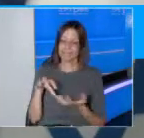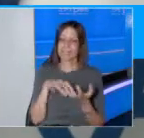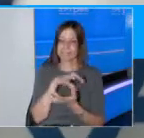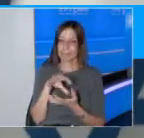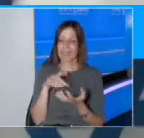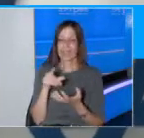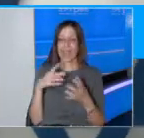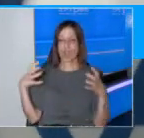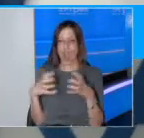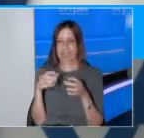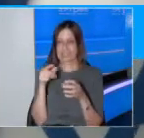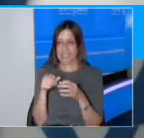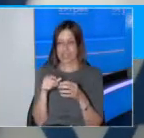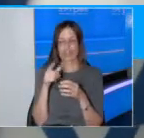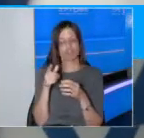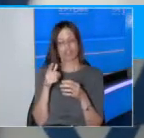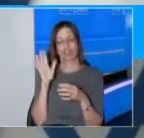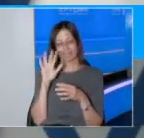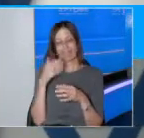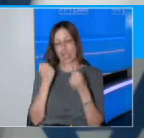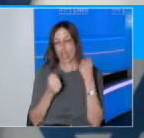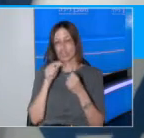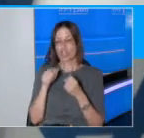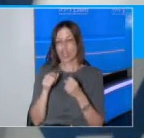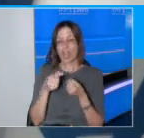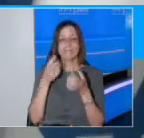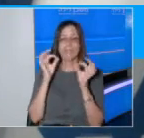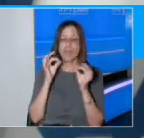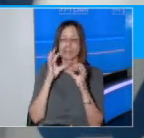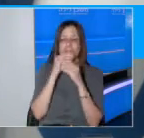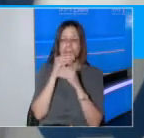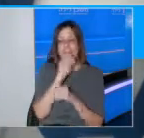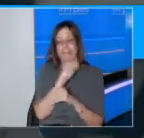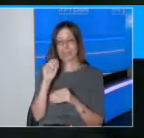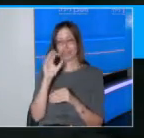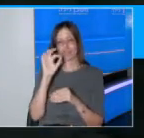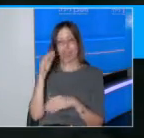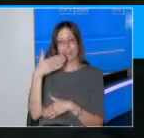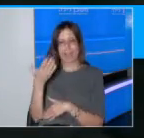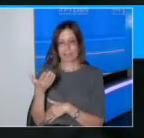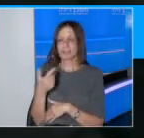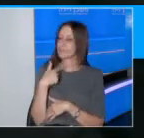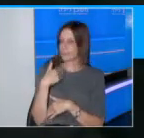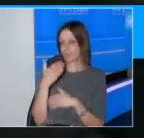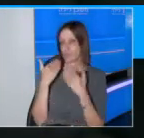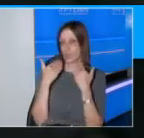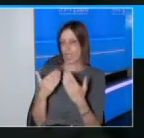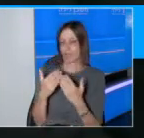מעט את הקואליציה הזאת, שממילא קשה לה בקצוות שלה, במיוחד שזה מגיע לנושאים המדיניים. יניר קוזין כתבנו, תודה